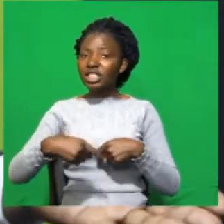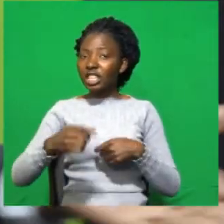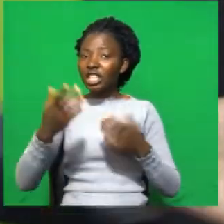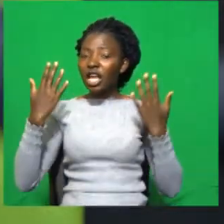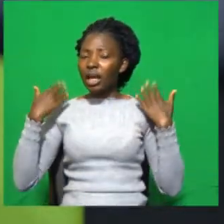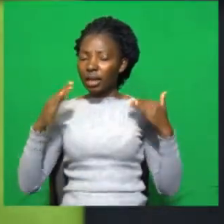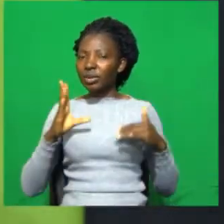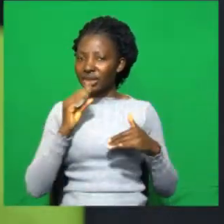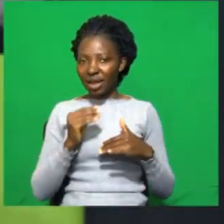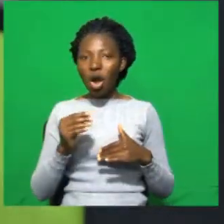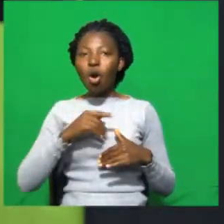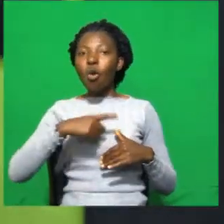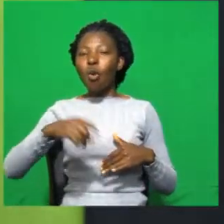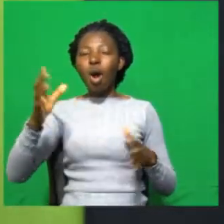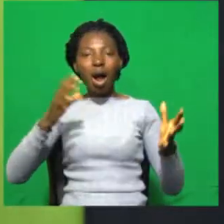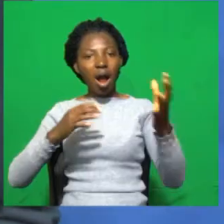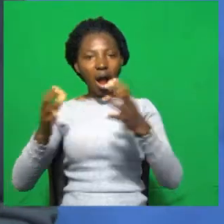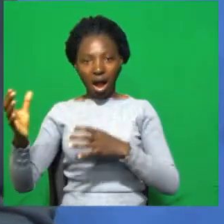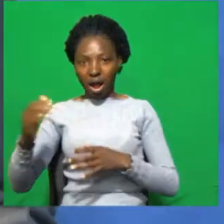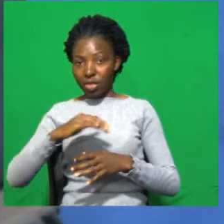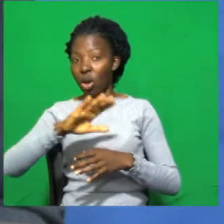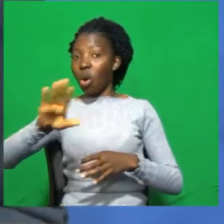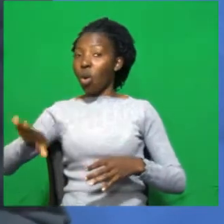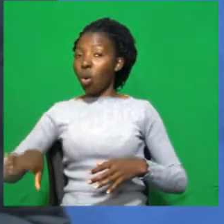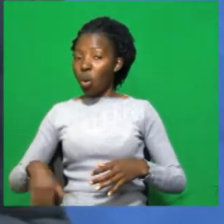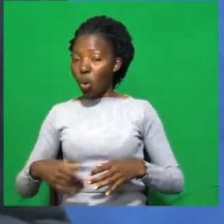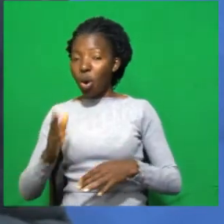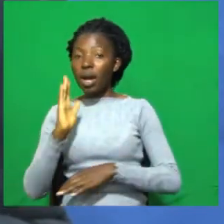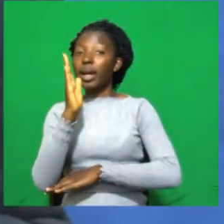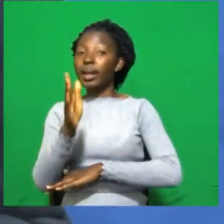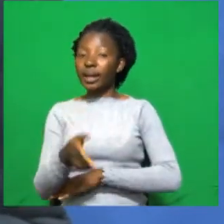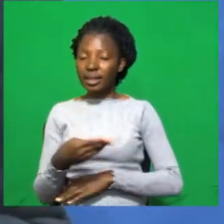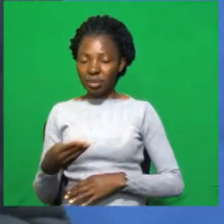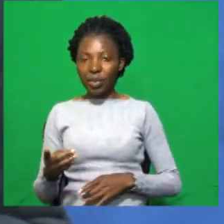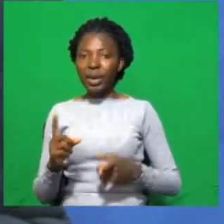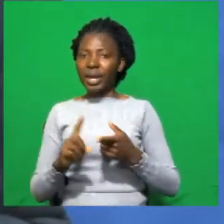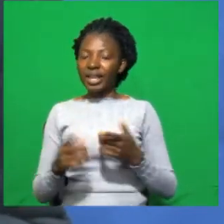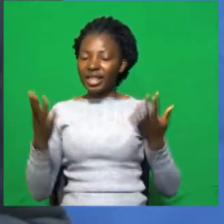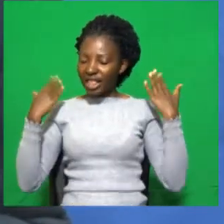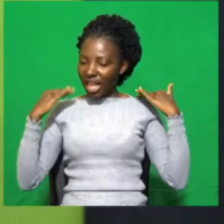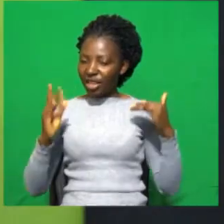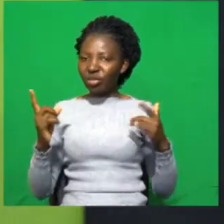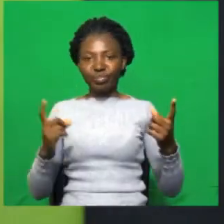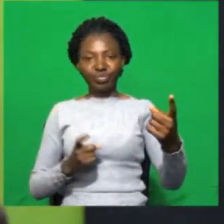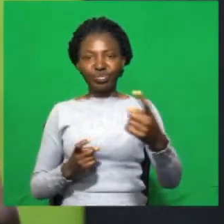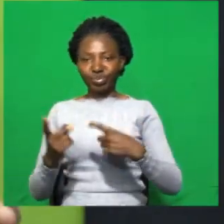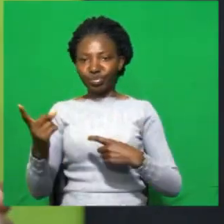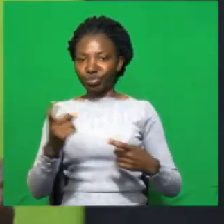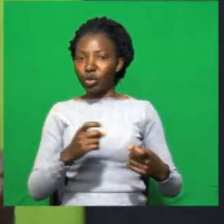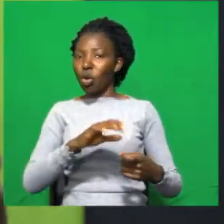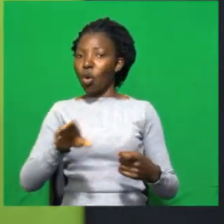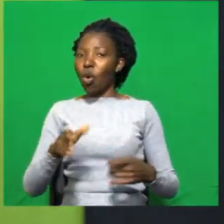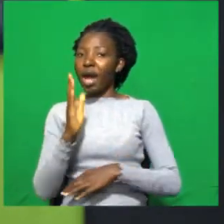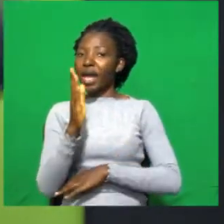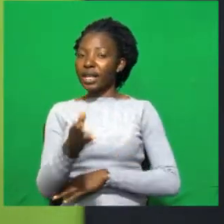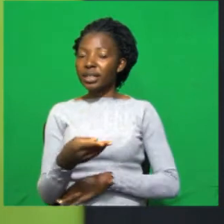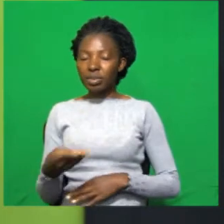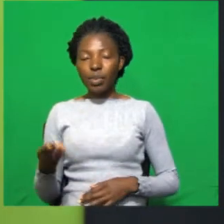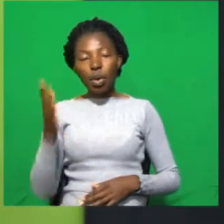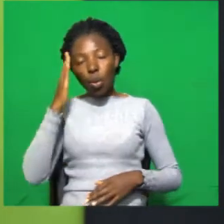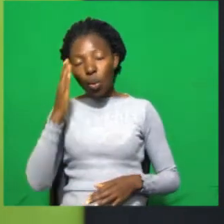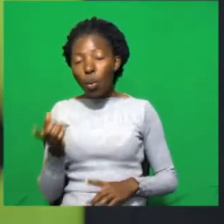vakomana, endai munounganidza vatsvene vangu vose. Ngirozi dzobva dzaunganidza vatsvene vaya vanga vakafa vamutswa,